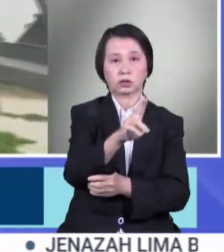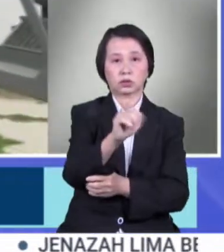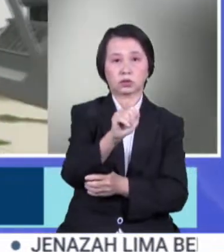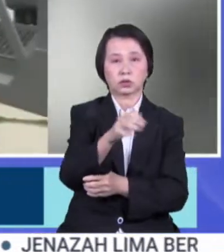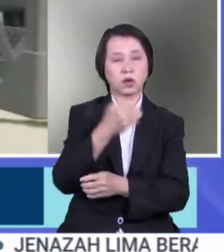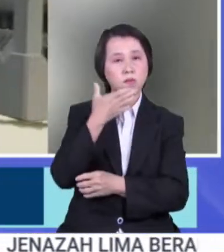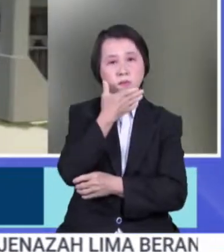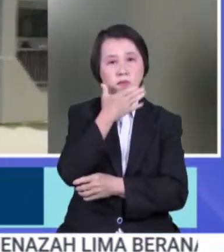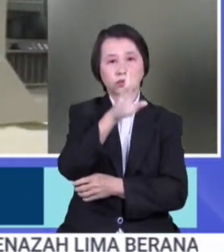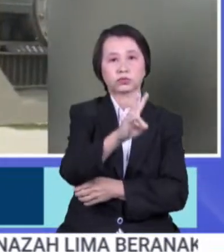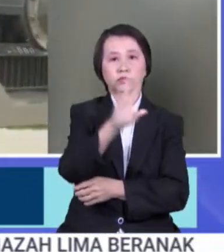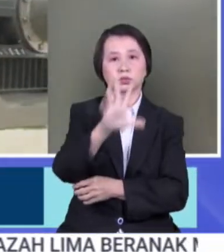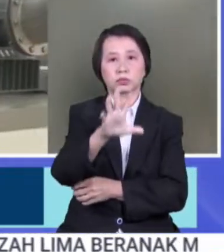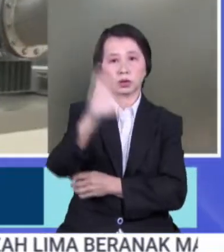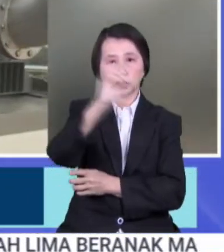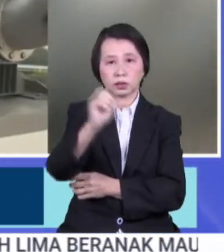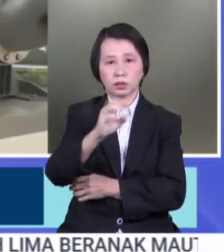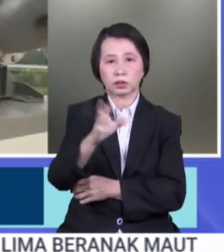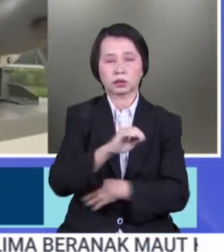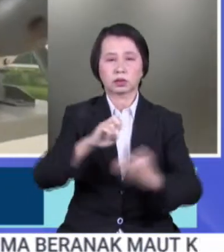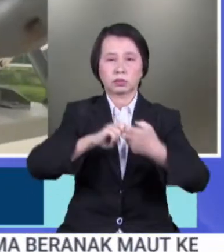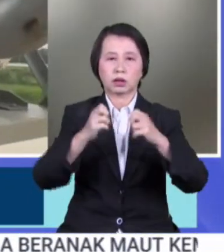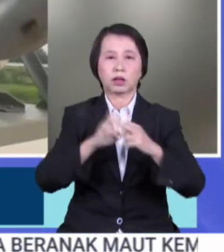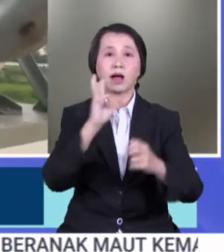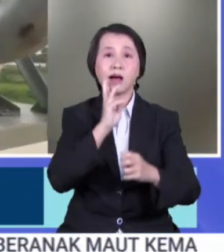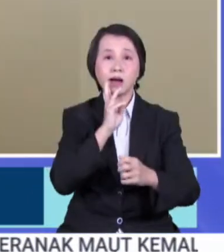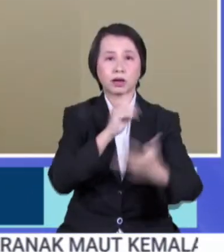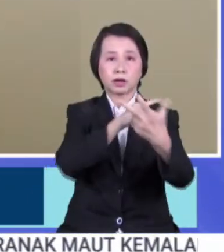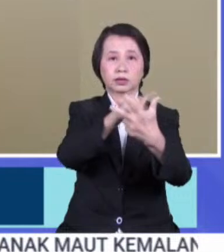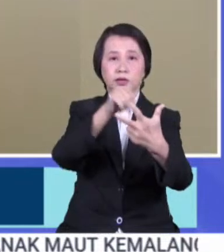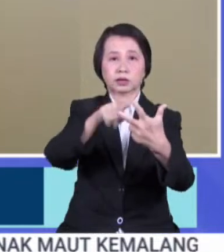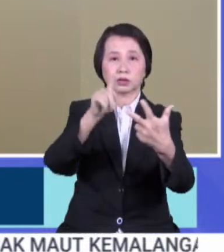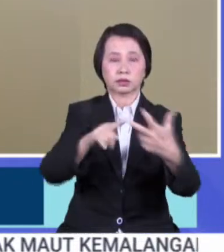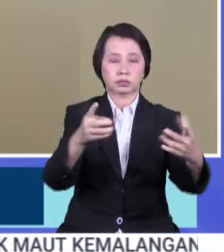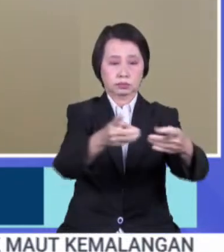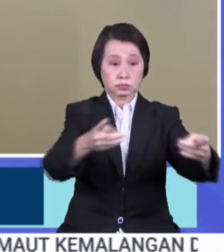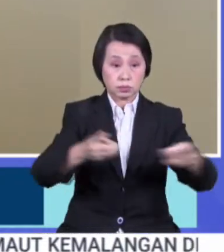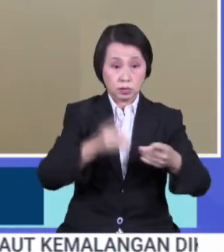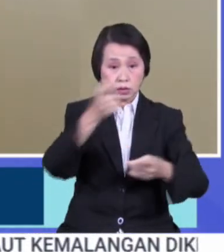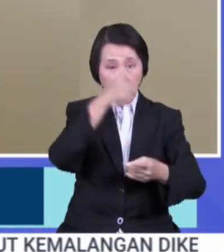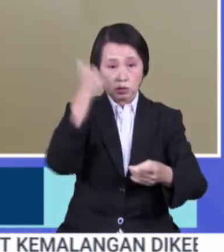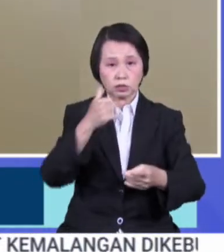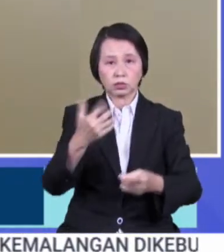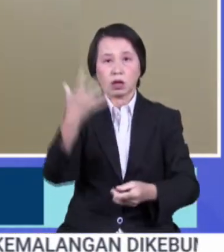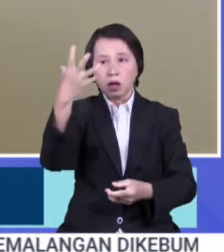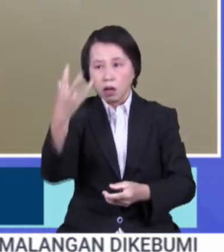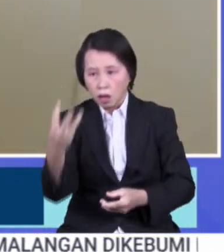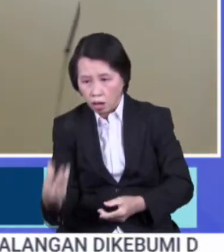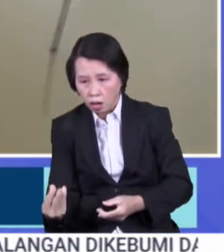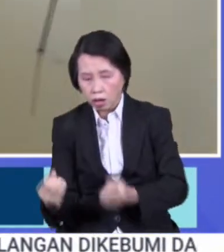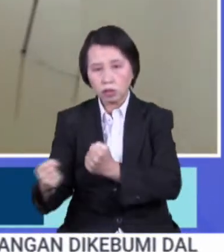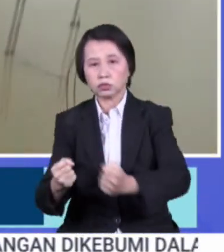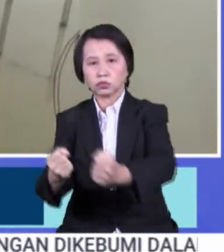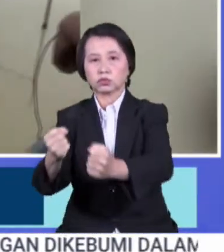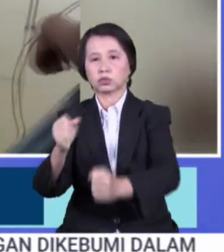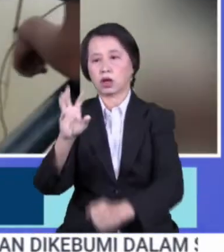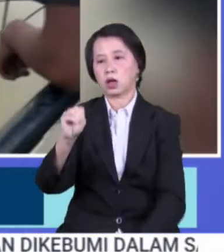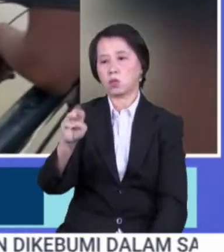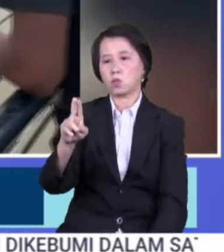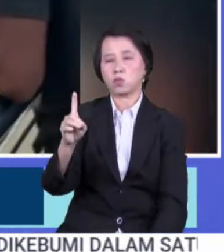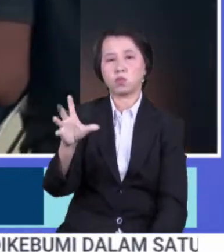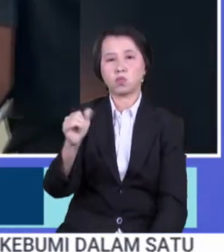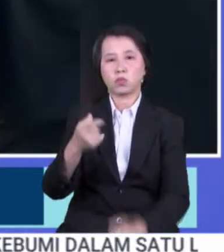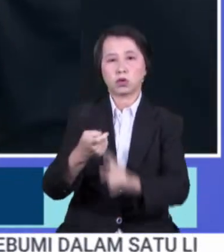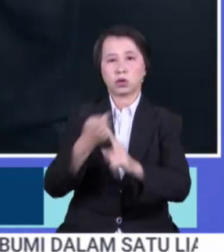pulih 75%. Gangguan bekalan air di 3 daerah berkenaan ekoran penyusutan air Sungai Muda yang